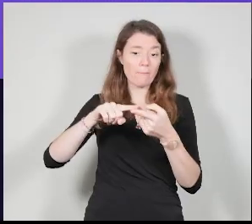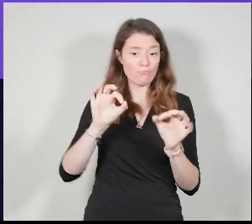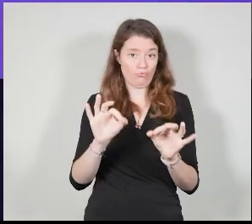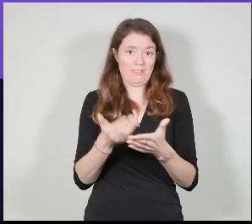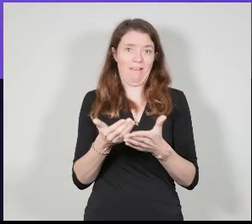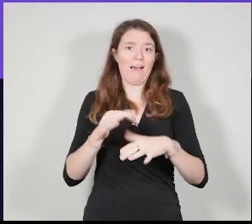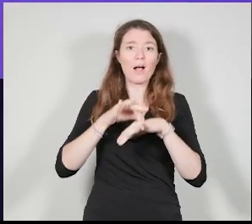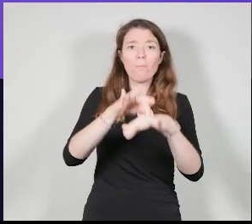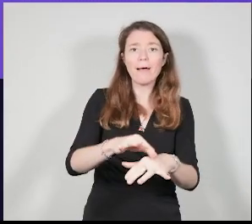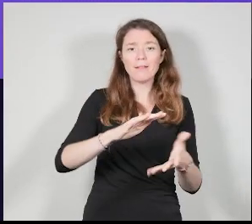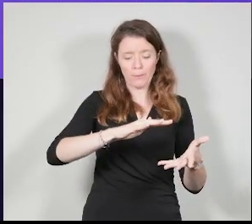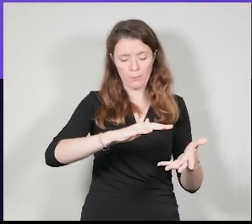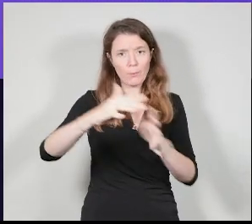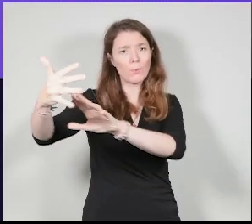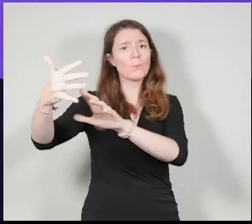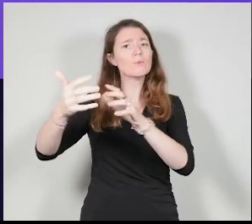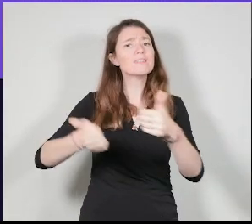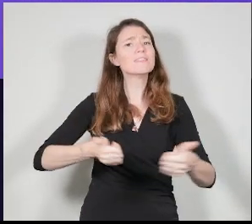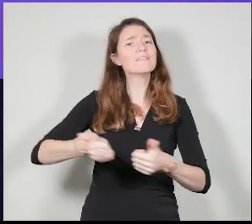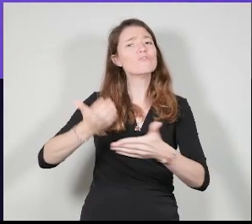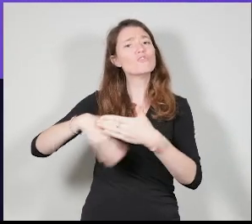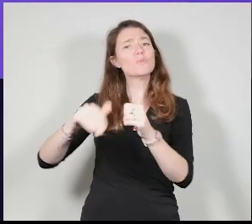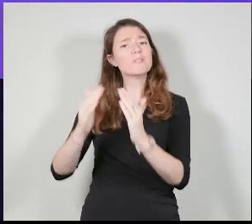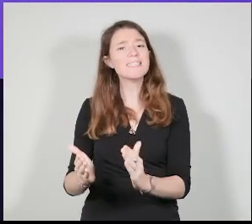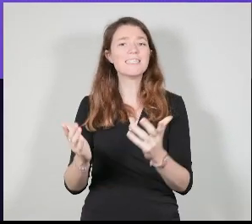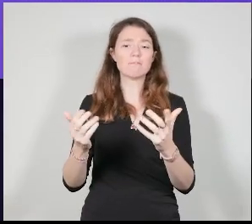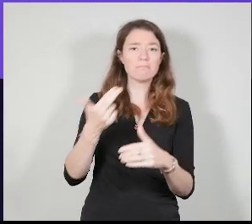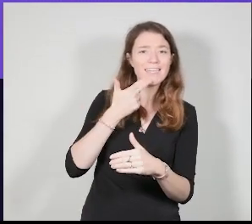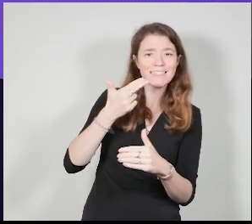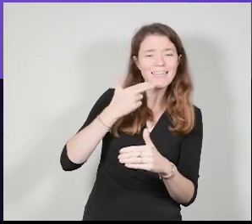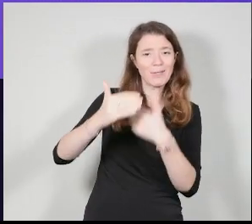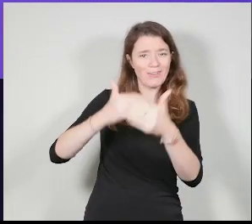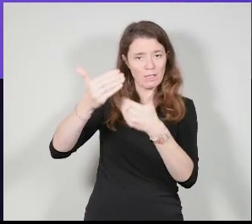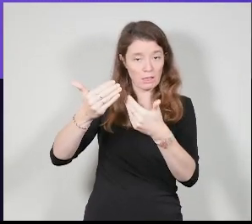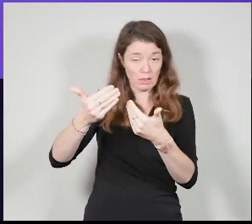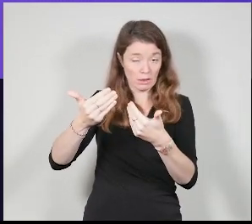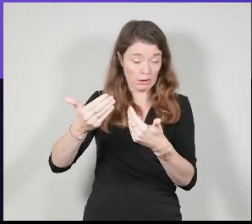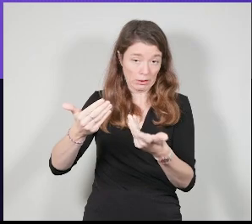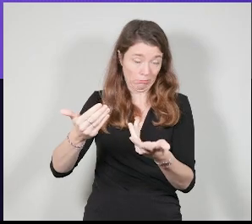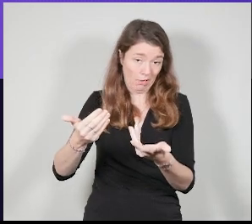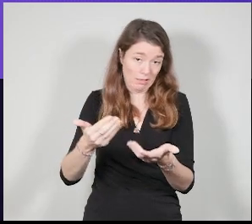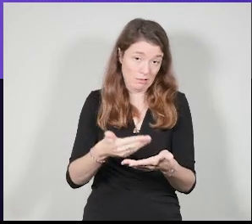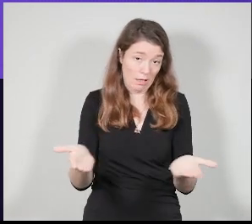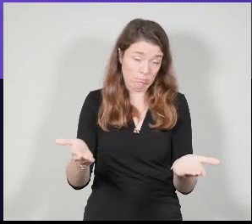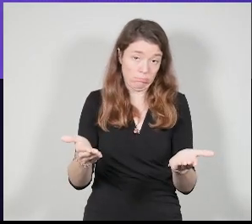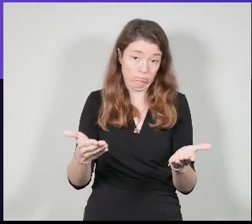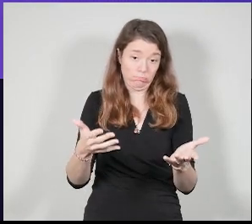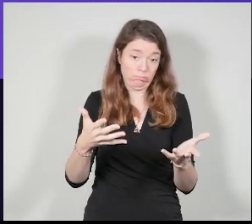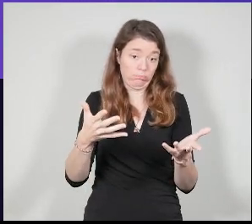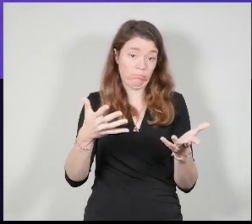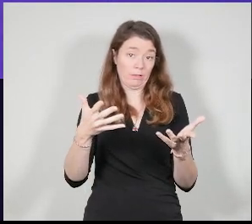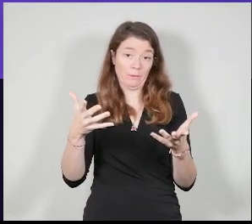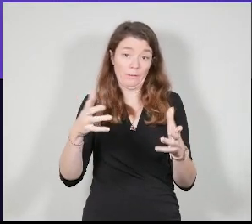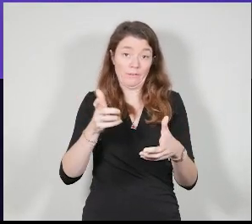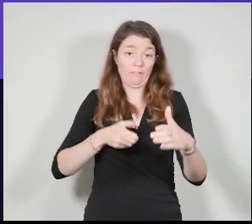accompagner l'évolution des services domiciliaires, leur qualité, ont tendance à être tout simplement absorbés dans